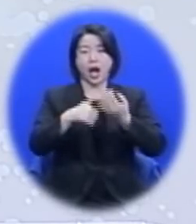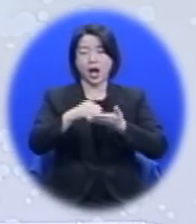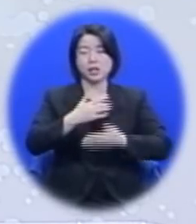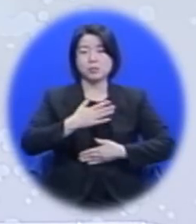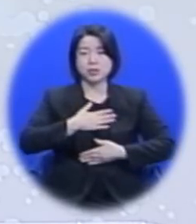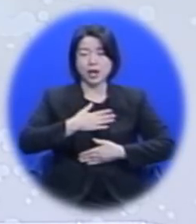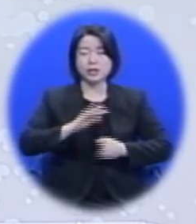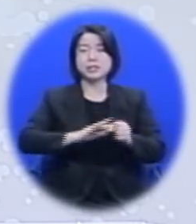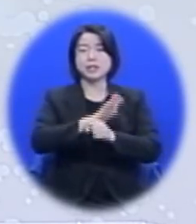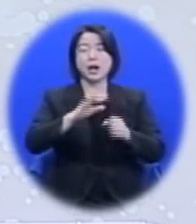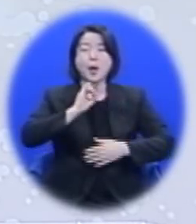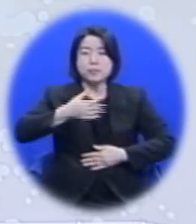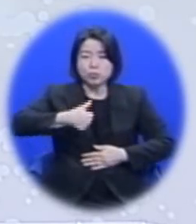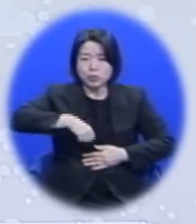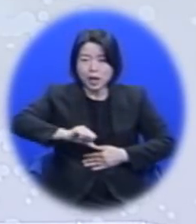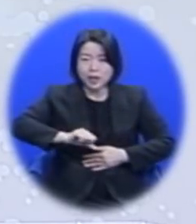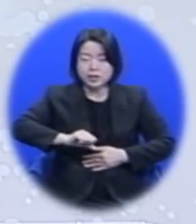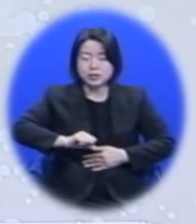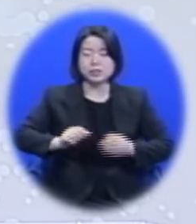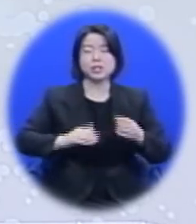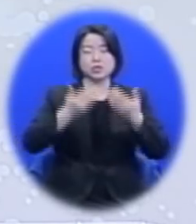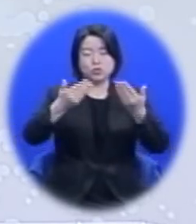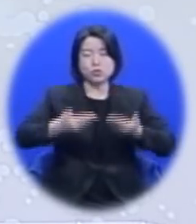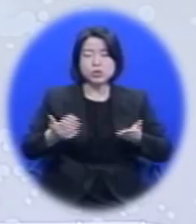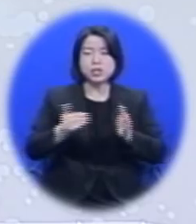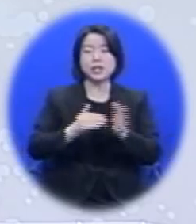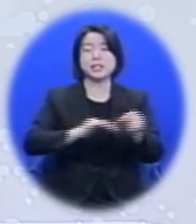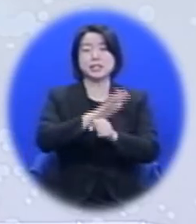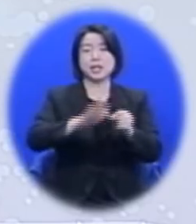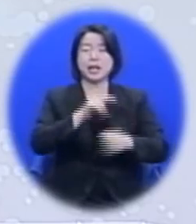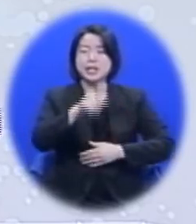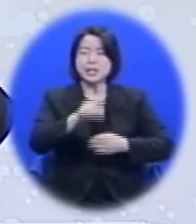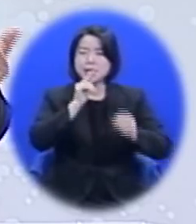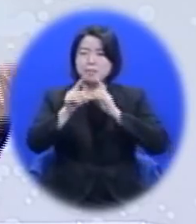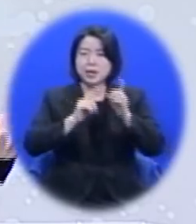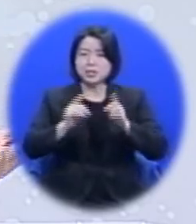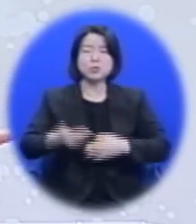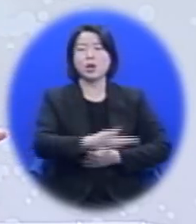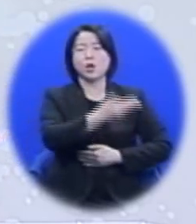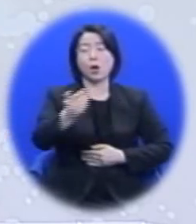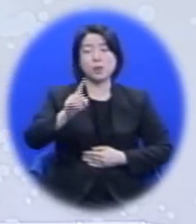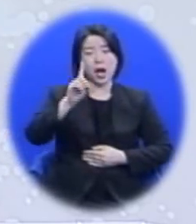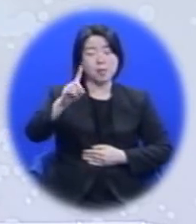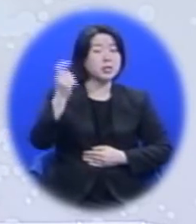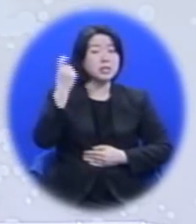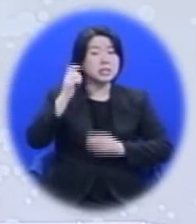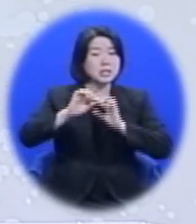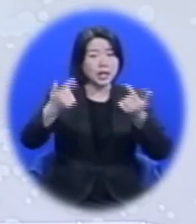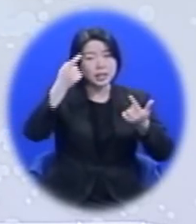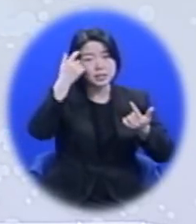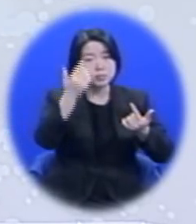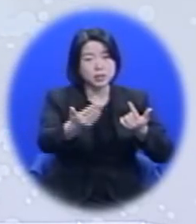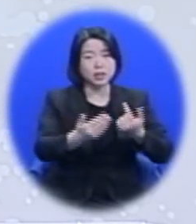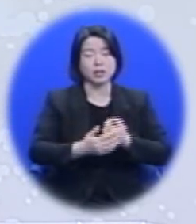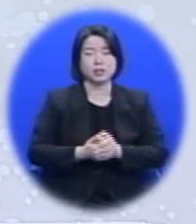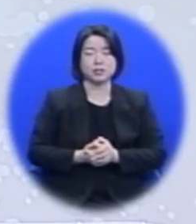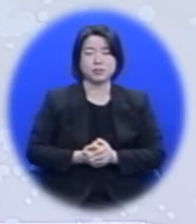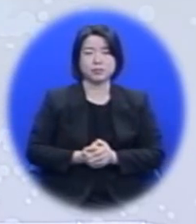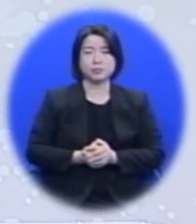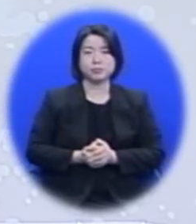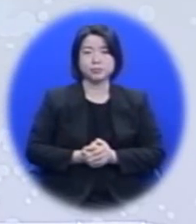사랑하시되 독생자를 주시기까지 사랑하셨다는 여러분, 이 말씀을 여러분은 한 번도 안 들어보셨습니까?